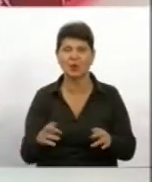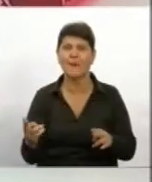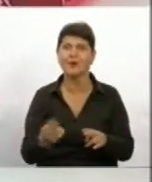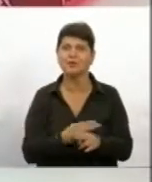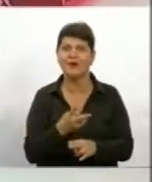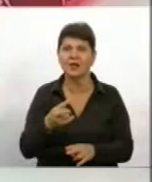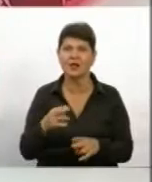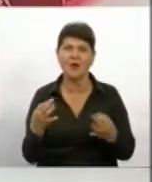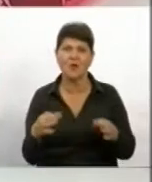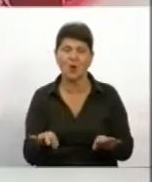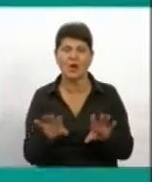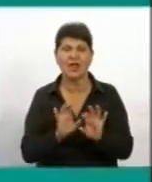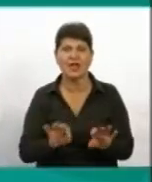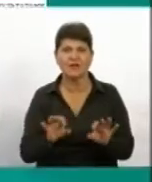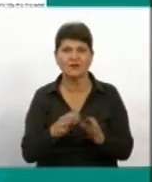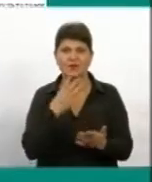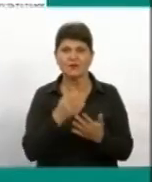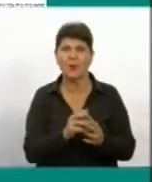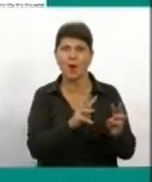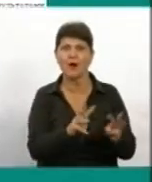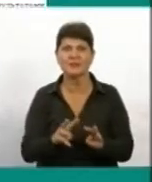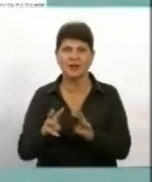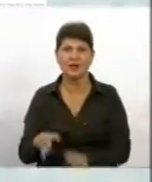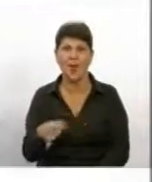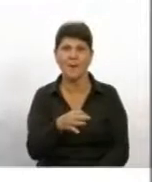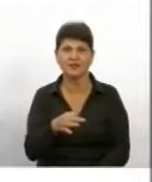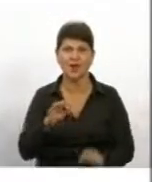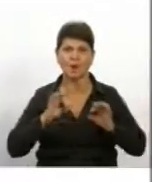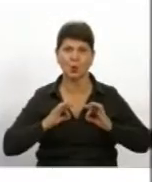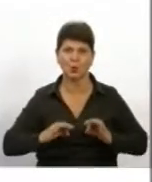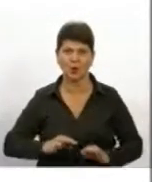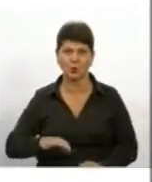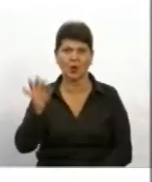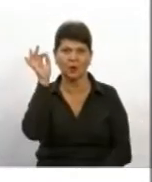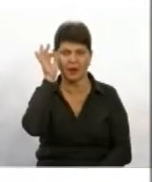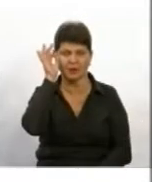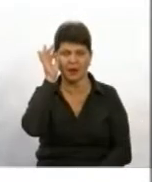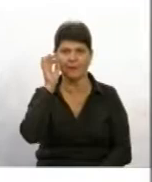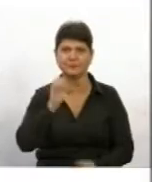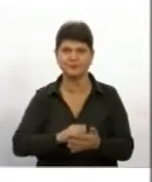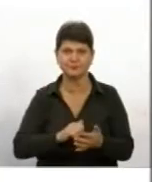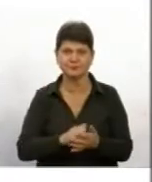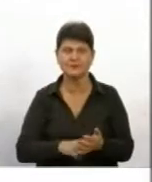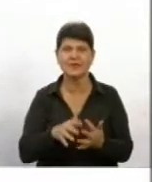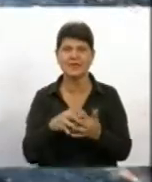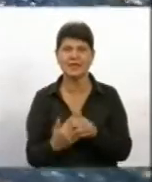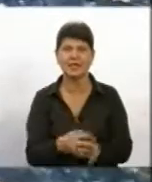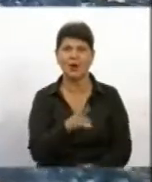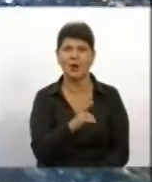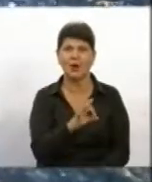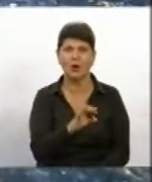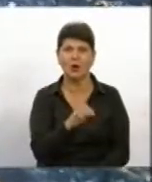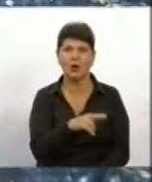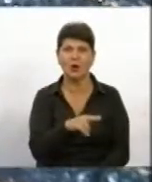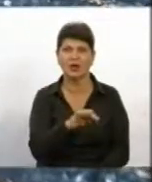волі. Інформацію про це на своєму сайті розмістила обласна прокуратура. Нагадаю, інцидент стався у селі Корделівка Калинівського